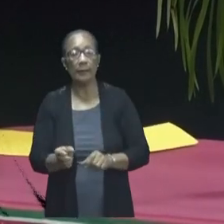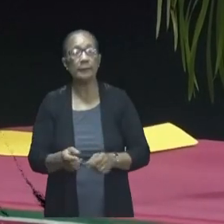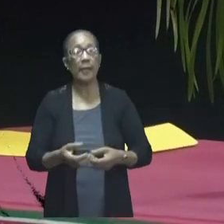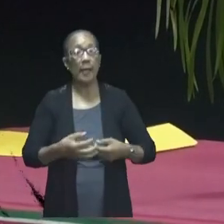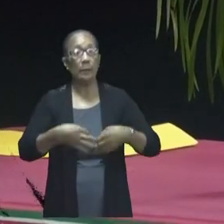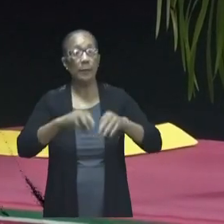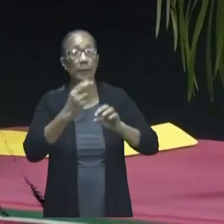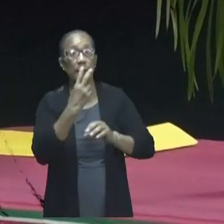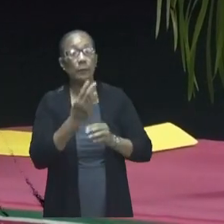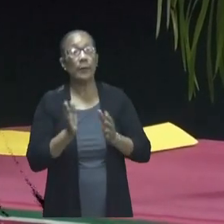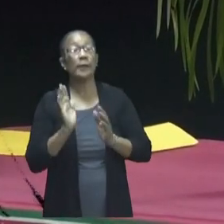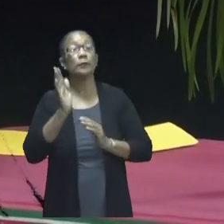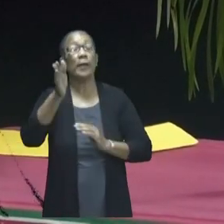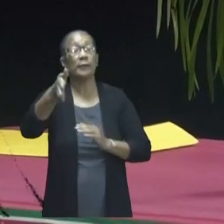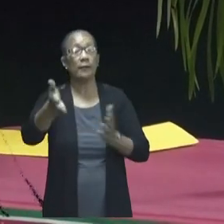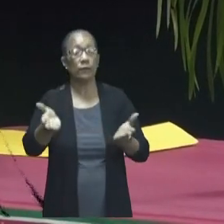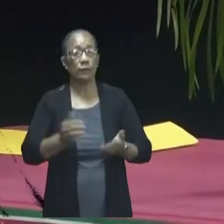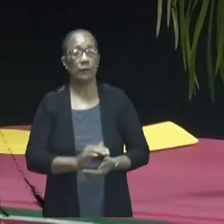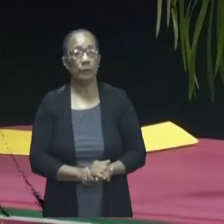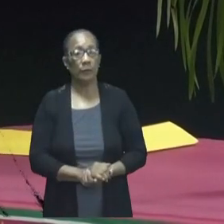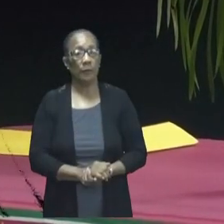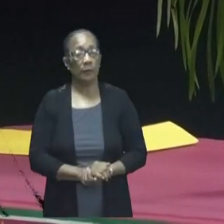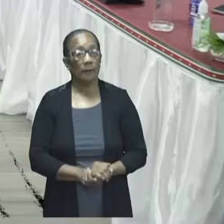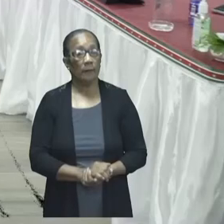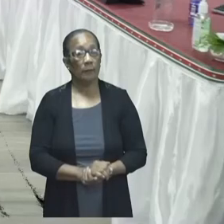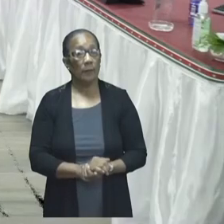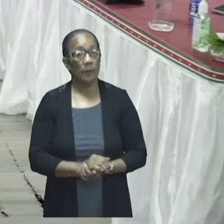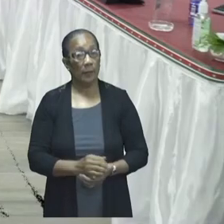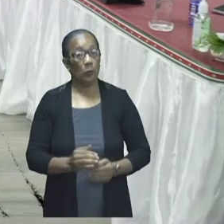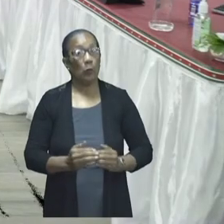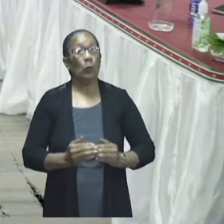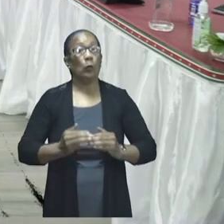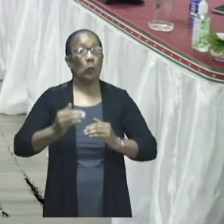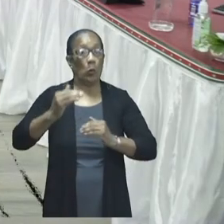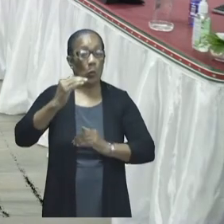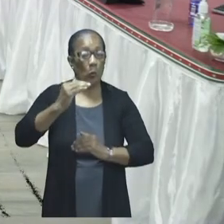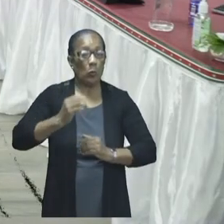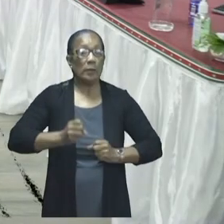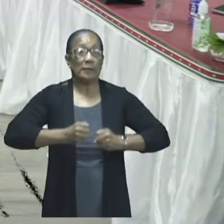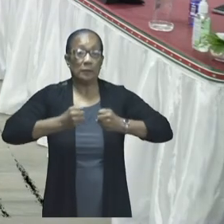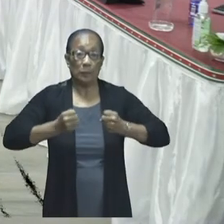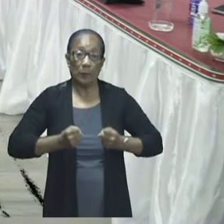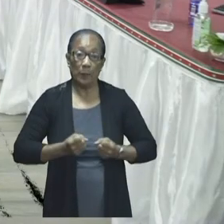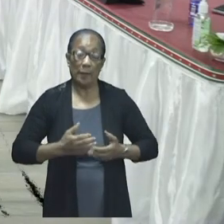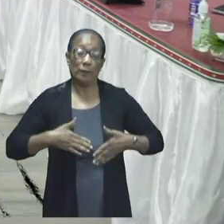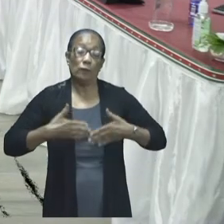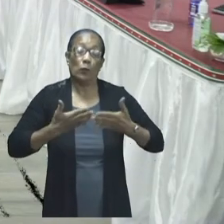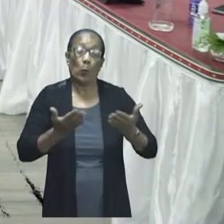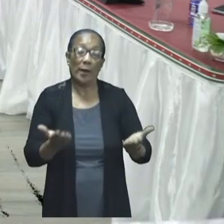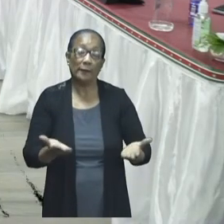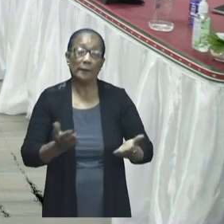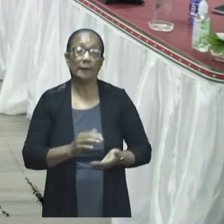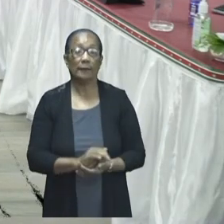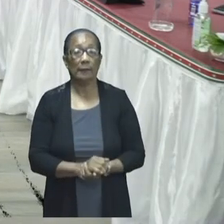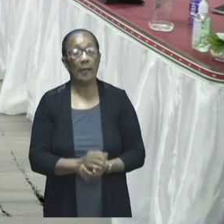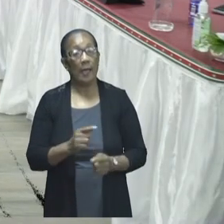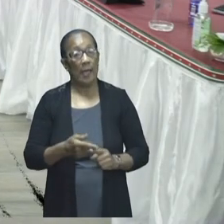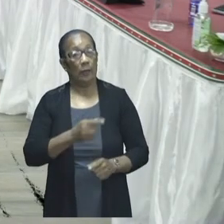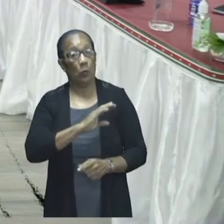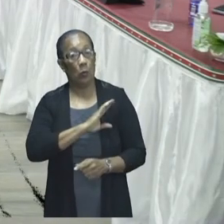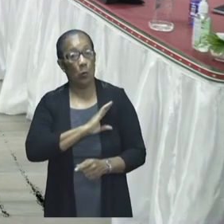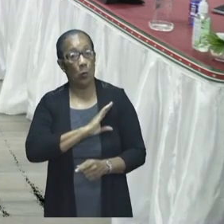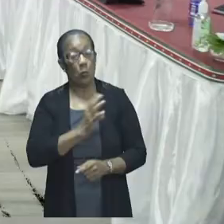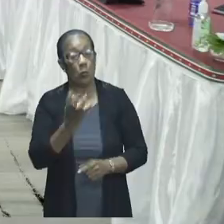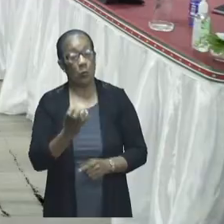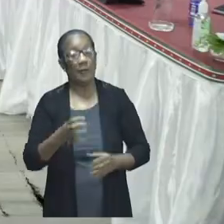met een enorm hoog gespannen verwachting en uiteraard hadden wij